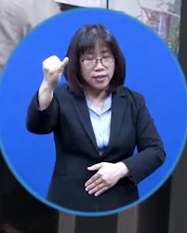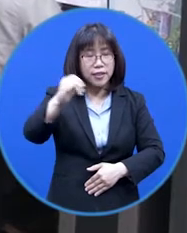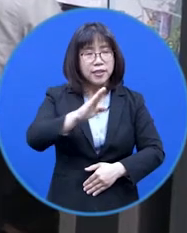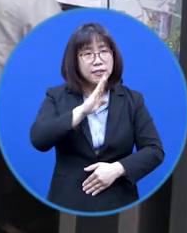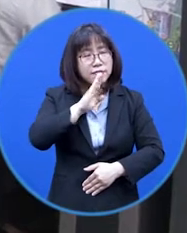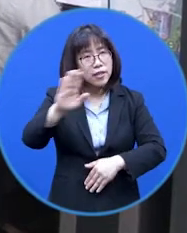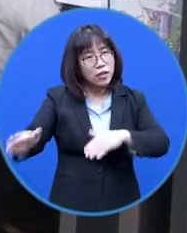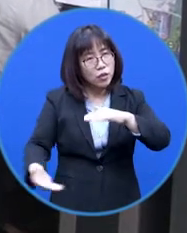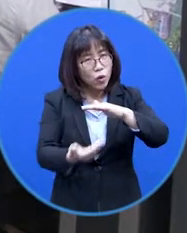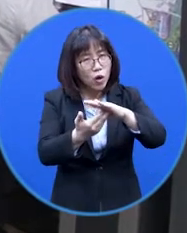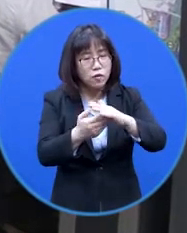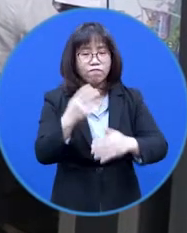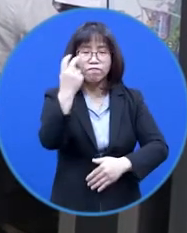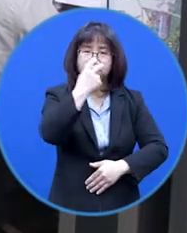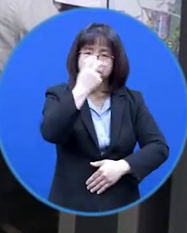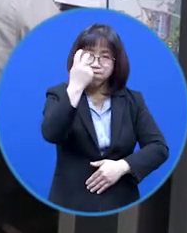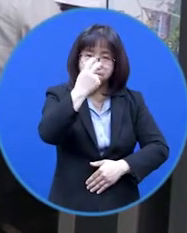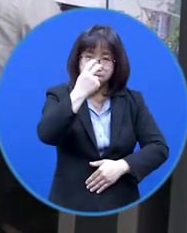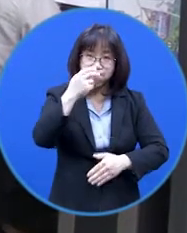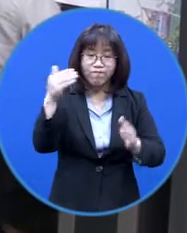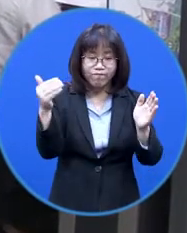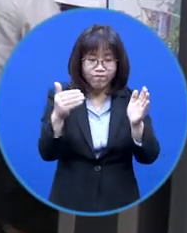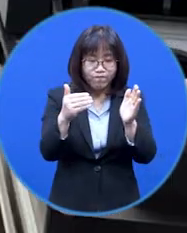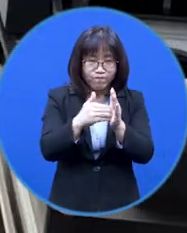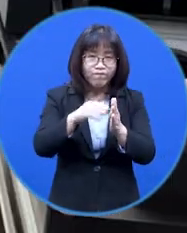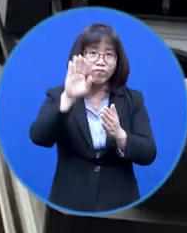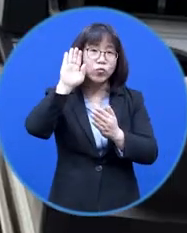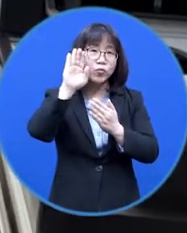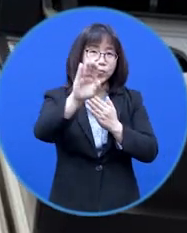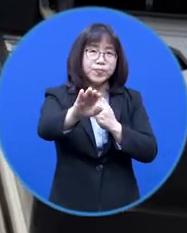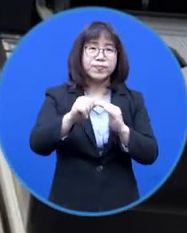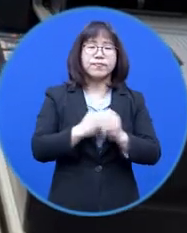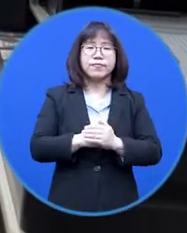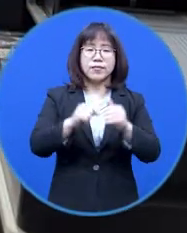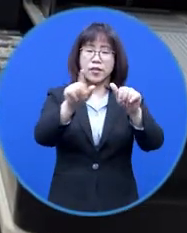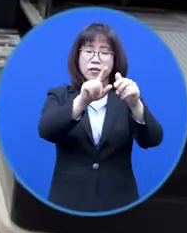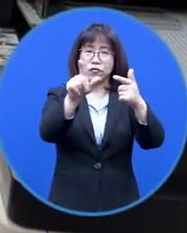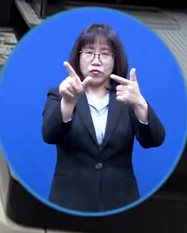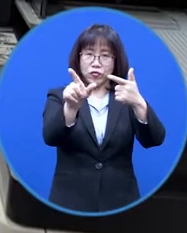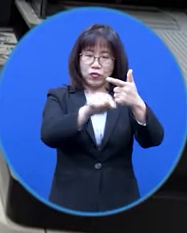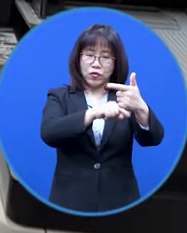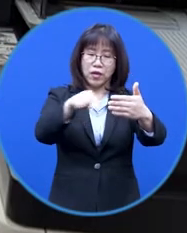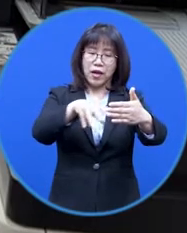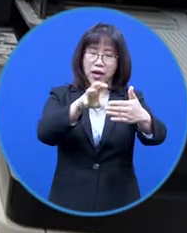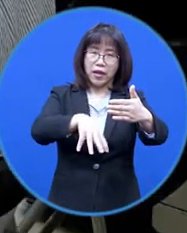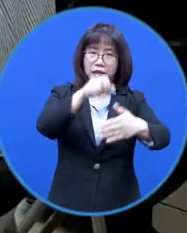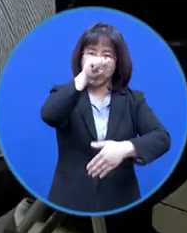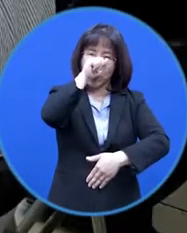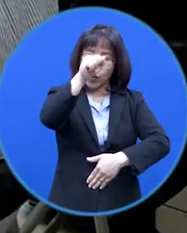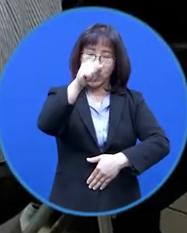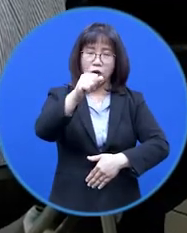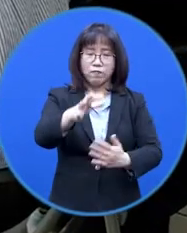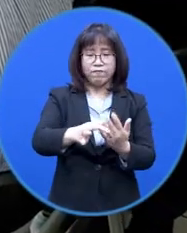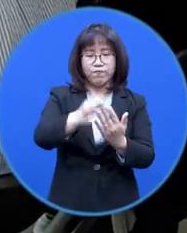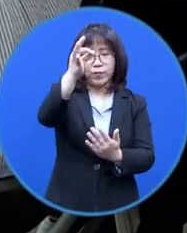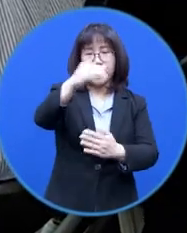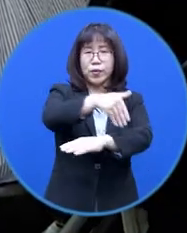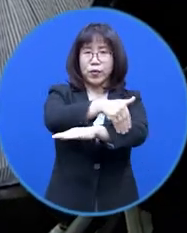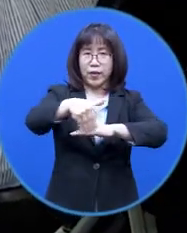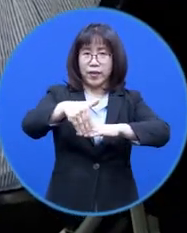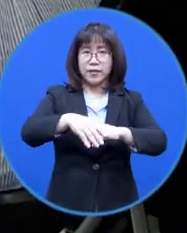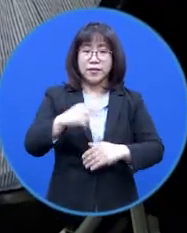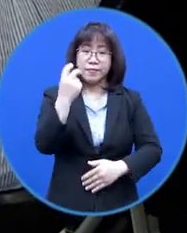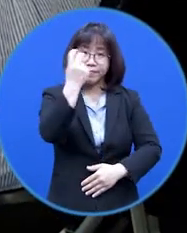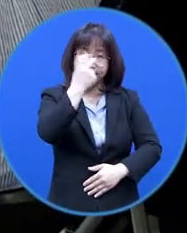창의성, 차별성, 실현 가능성 등을 검토한 후 심사위원회의 최종 심사를 통해 6월 중 우수 제안을